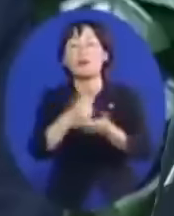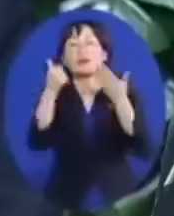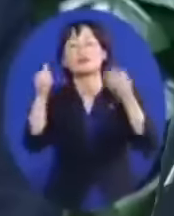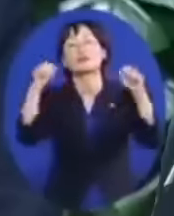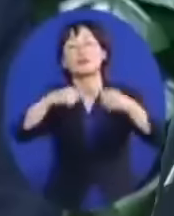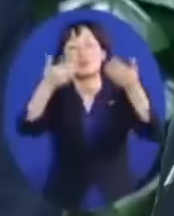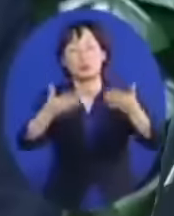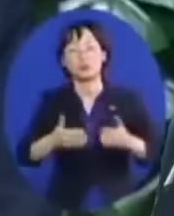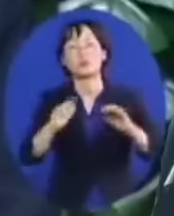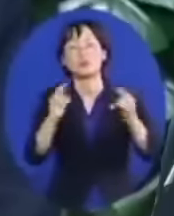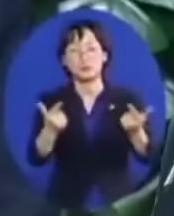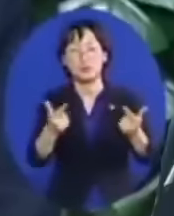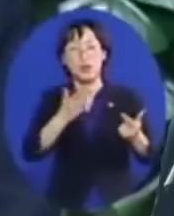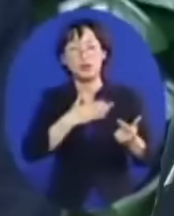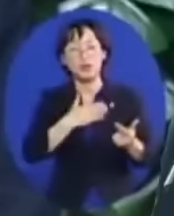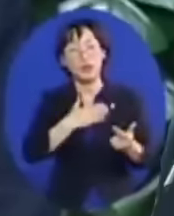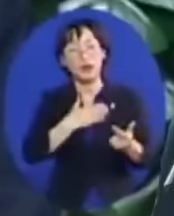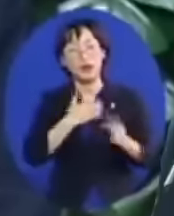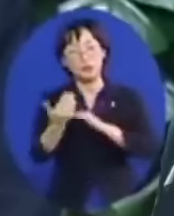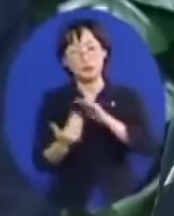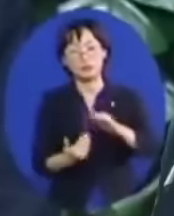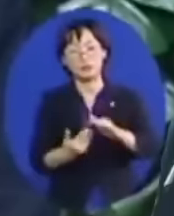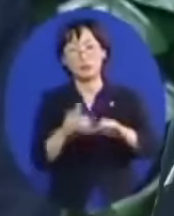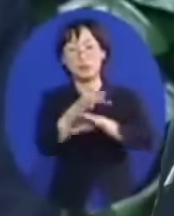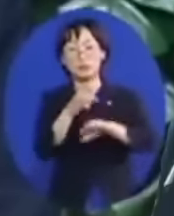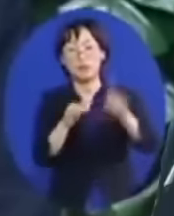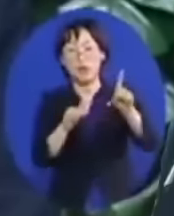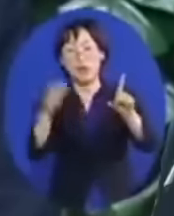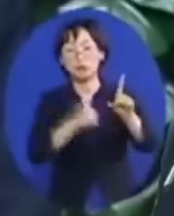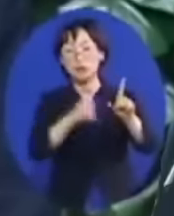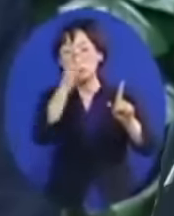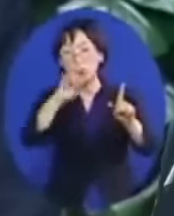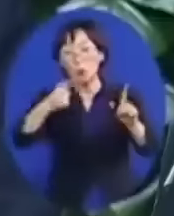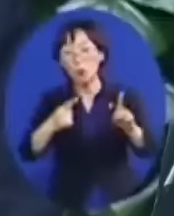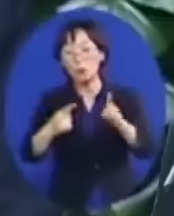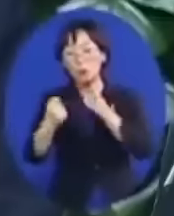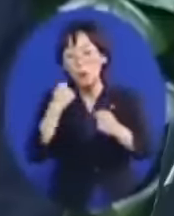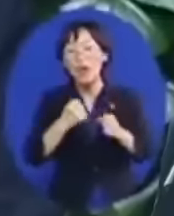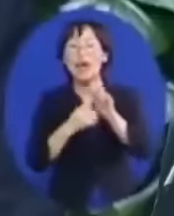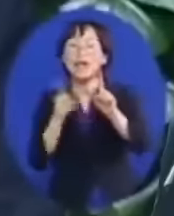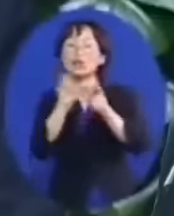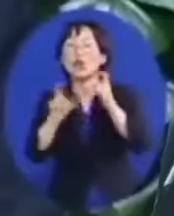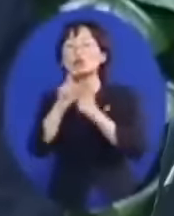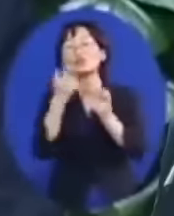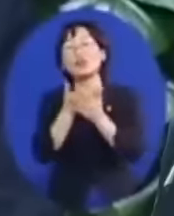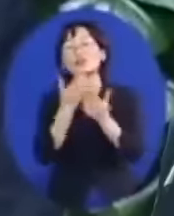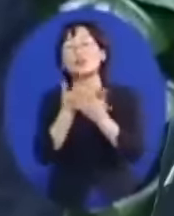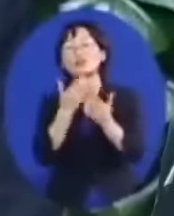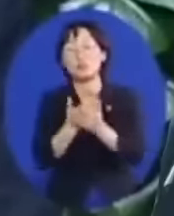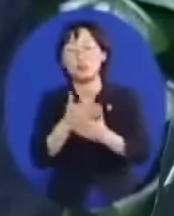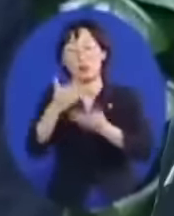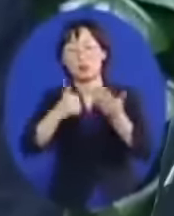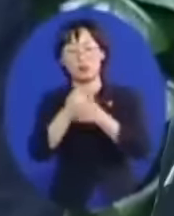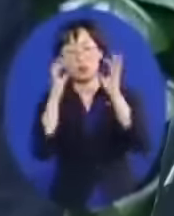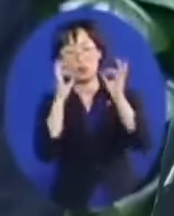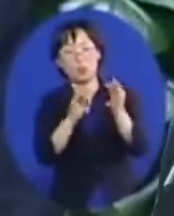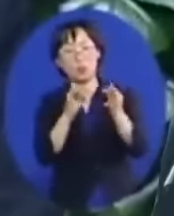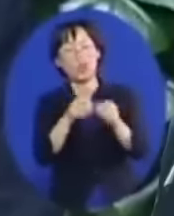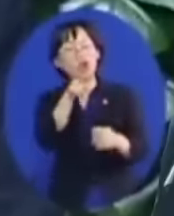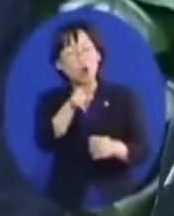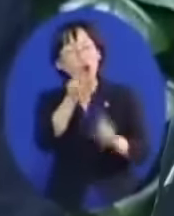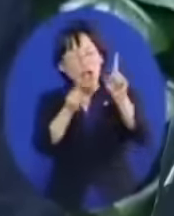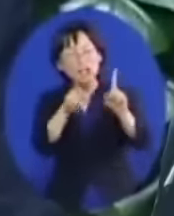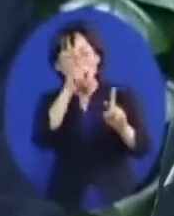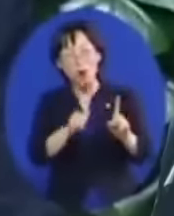응답해 주지 않습니다. 내가 이미 자동차를 한 대 가지고 있는데 하나님 자동차 한 대 더 주십시오. 더 주십시오. 그러면 하나님 한 대 있으면